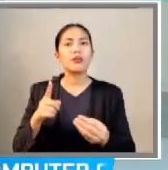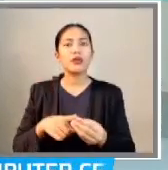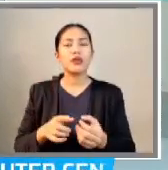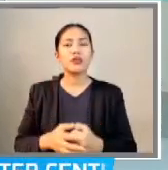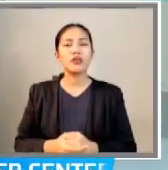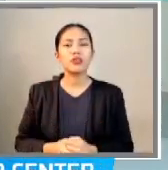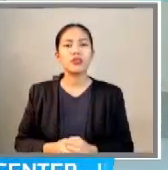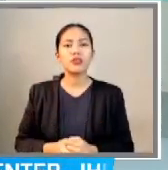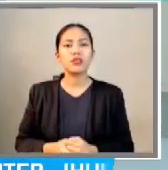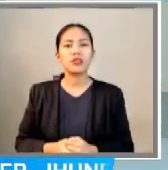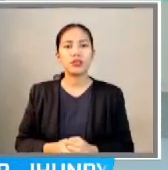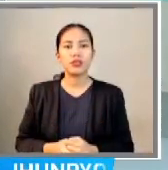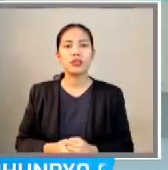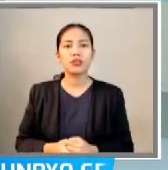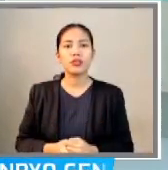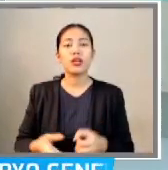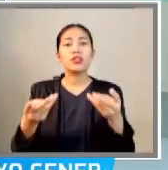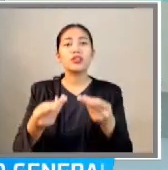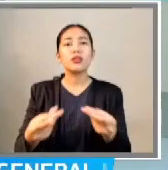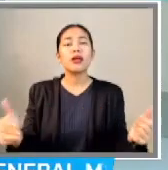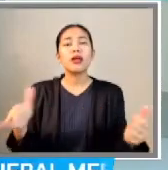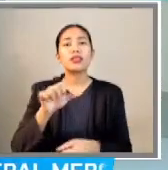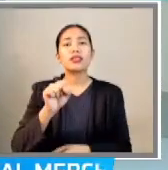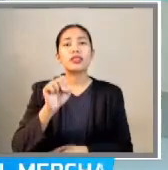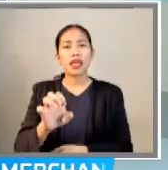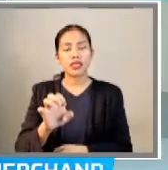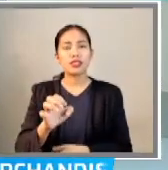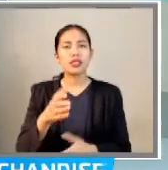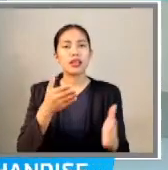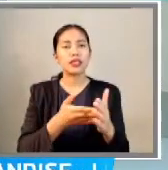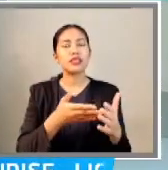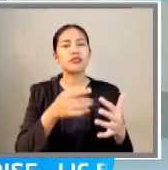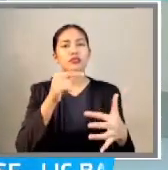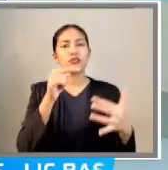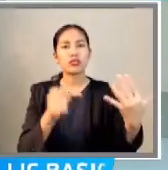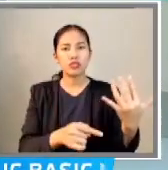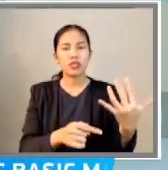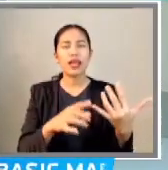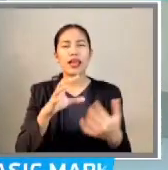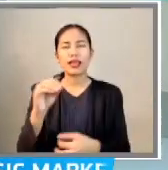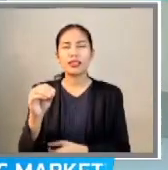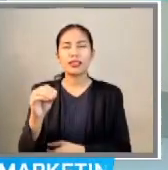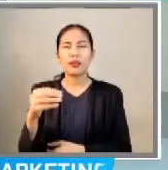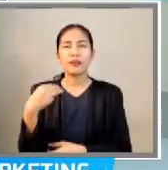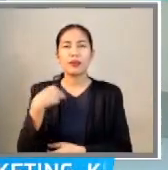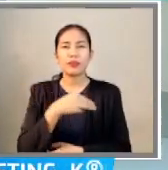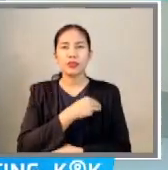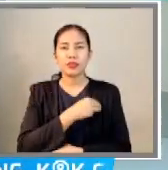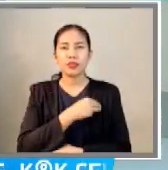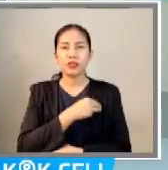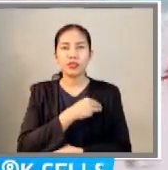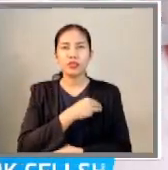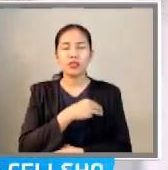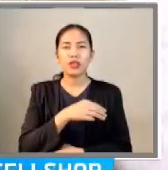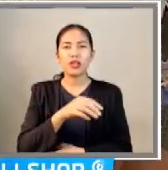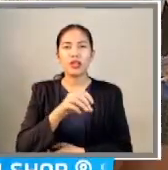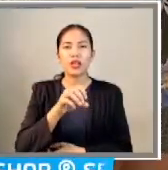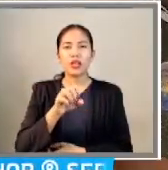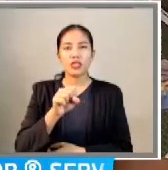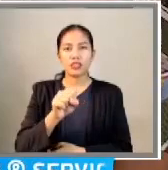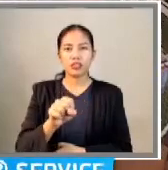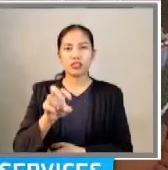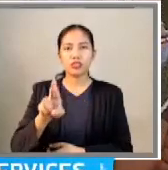pang miyembro ng Sugar Regulatory Board. Kaugnay po yan sa kontrobersyal na Sugar Order No. 4. Matatanda ang nagbitiw